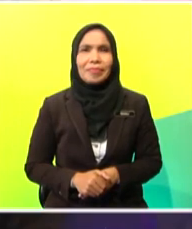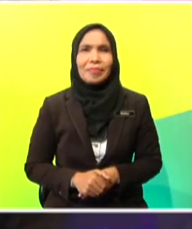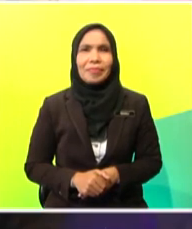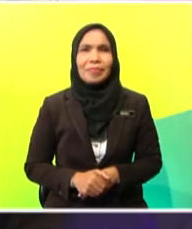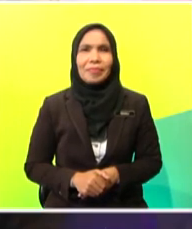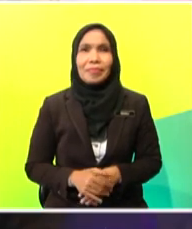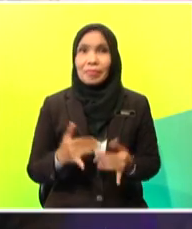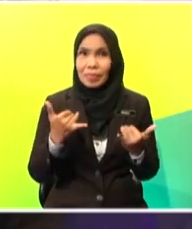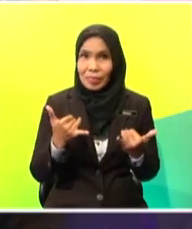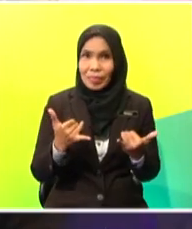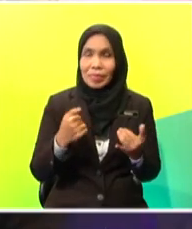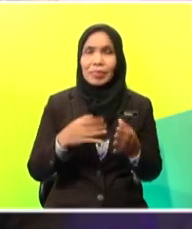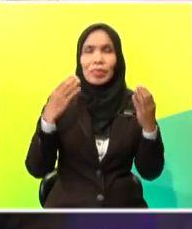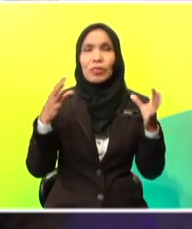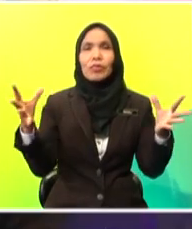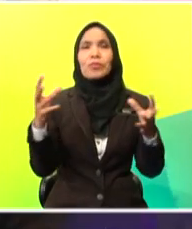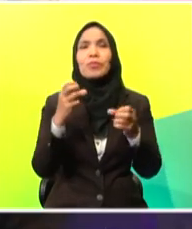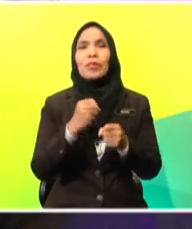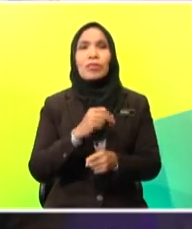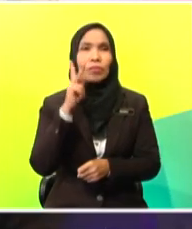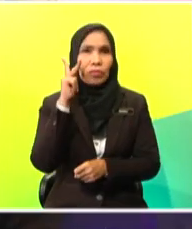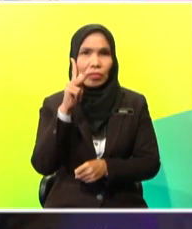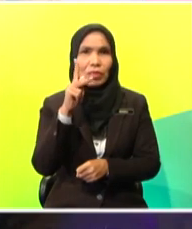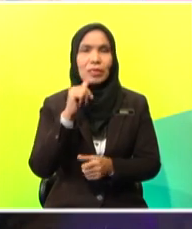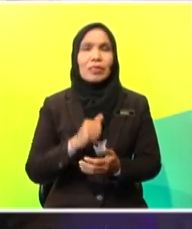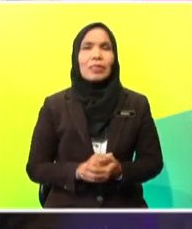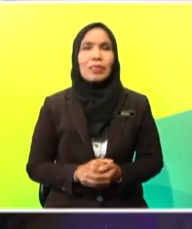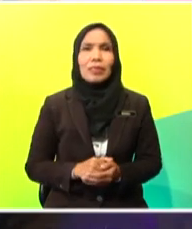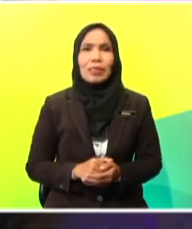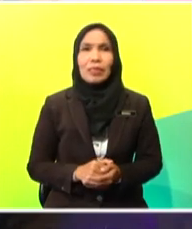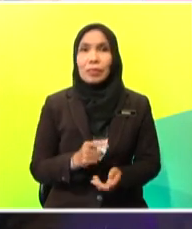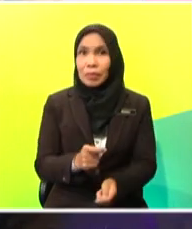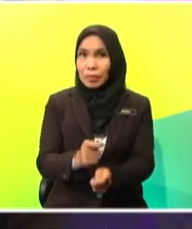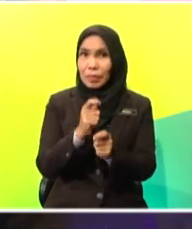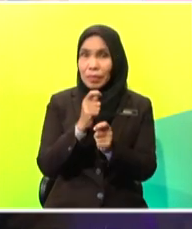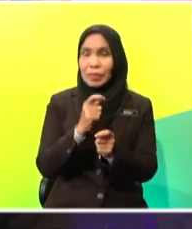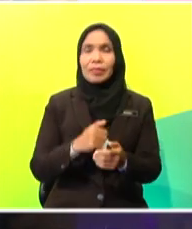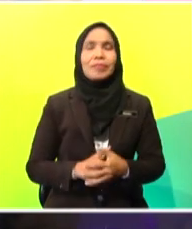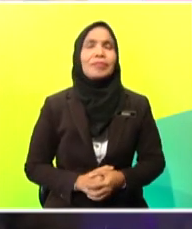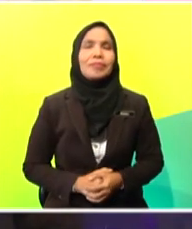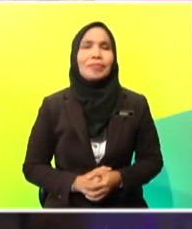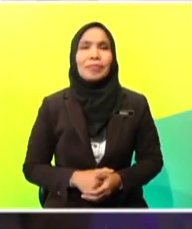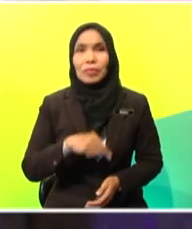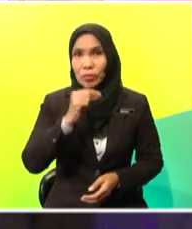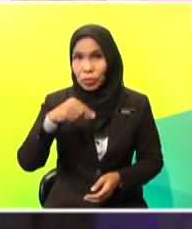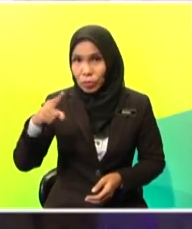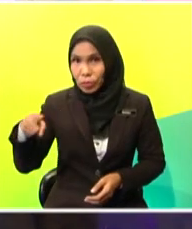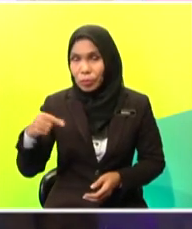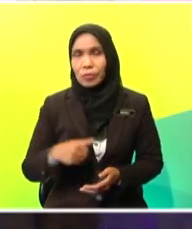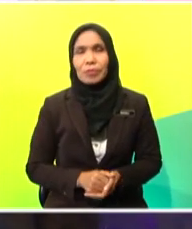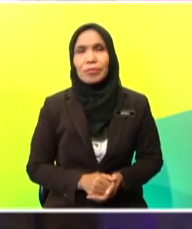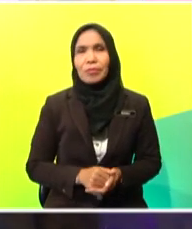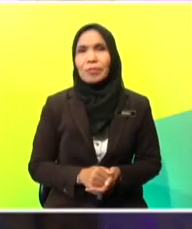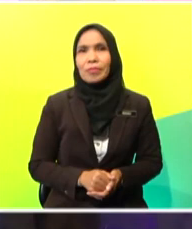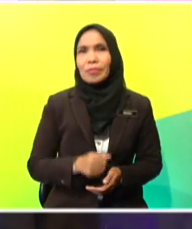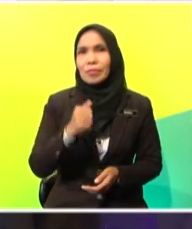sekarang keguna Karina memancing untuk browsing-browsing Hei